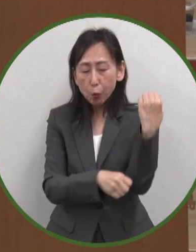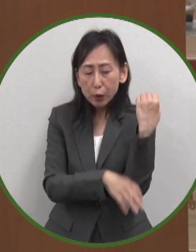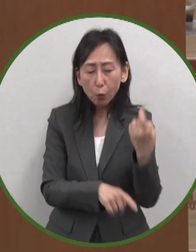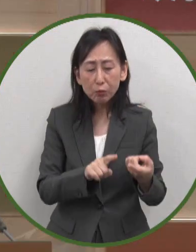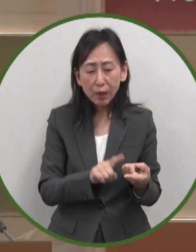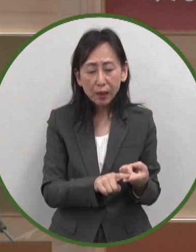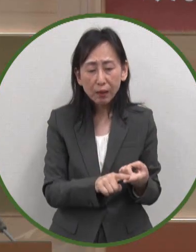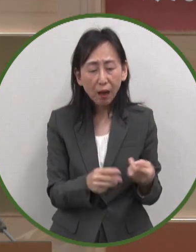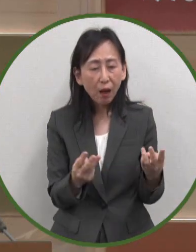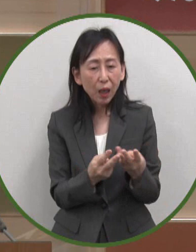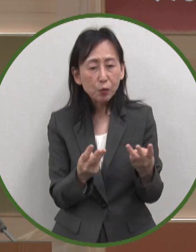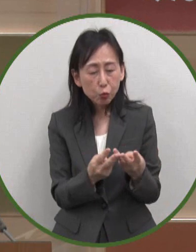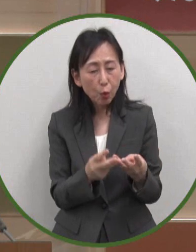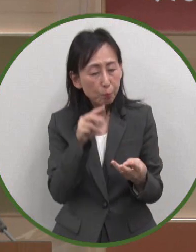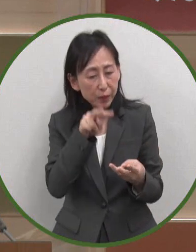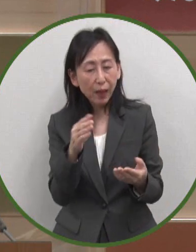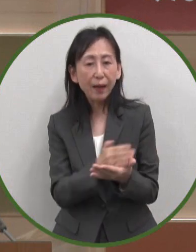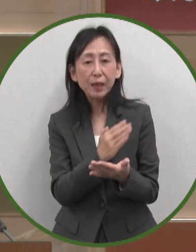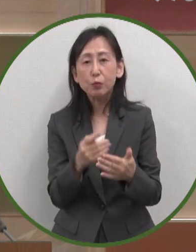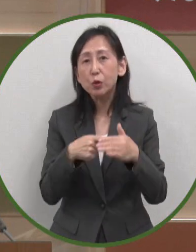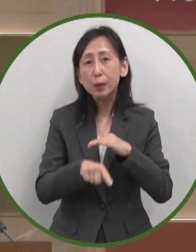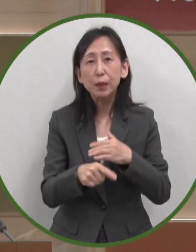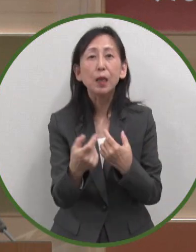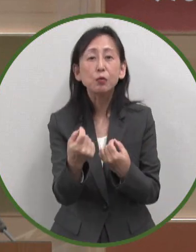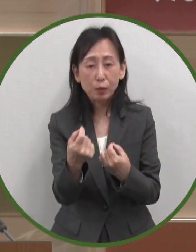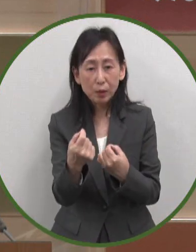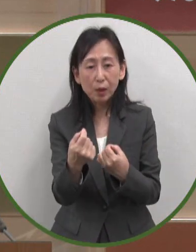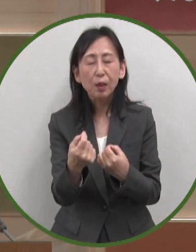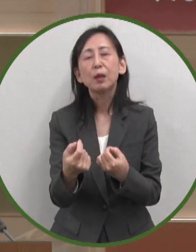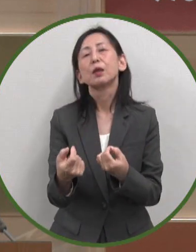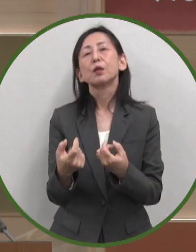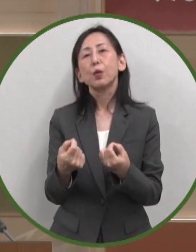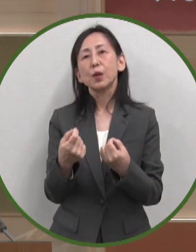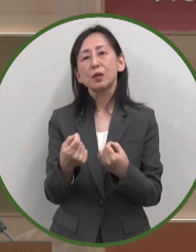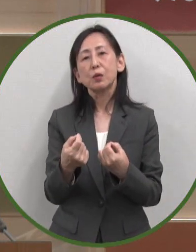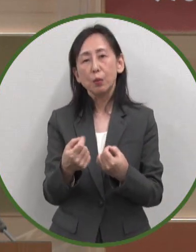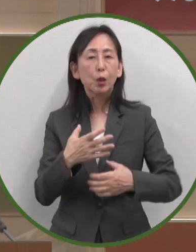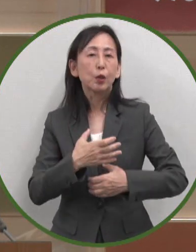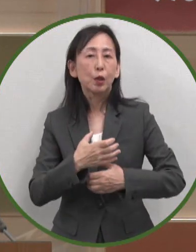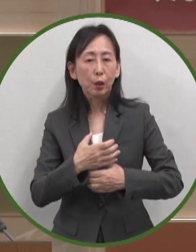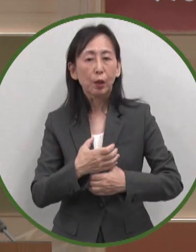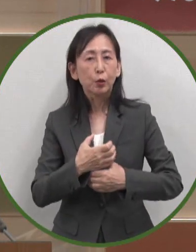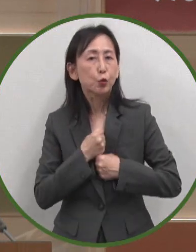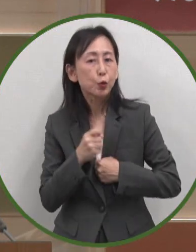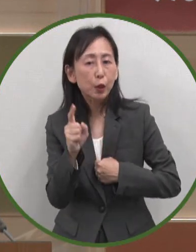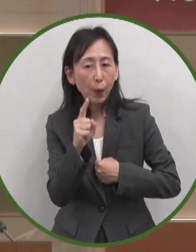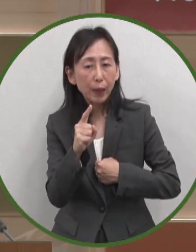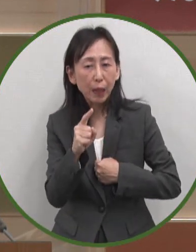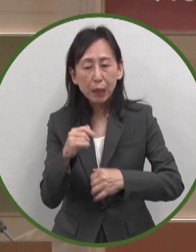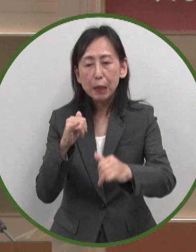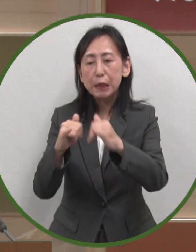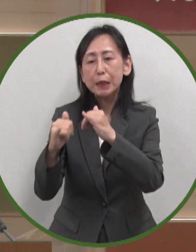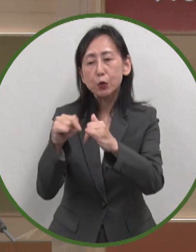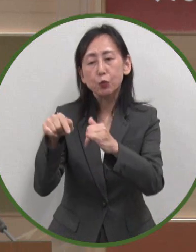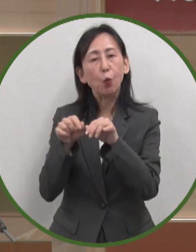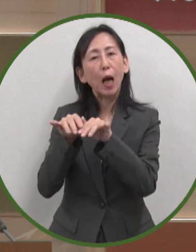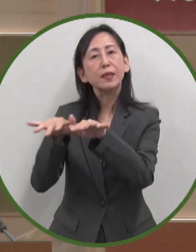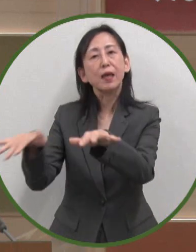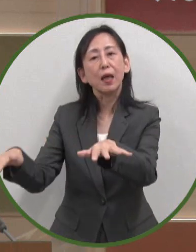そこを見極めるという。 そうです、そうです、はい、ベースのところが、特にやはり注意しなければいけないのは市中感染であります